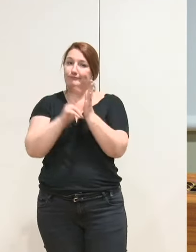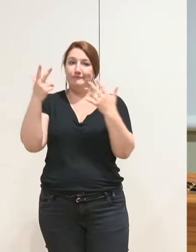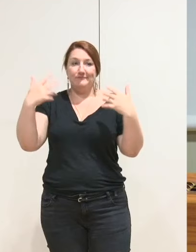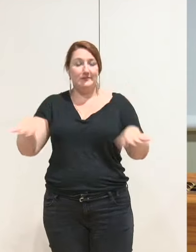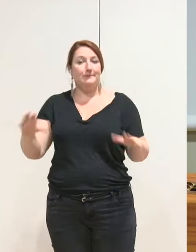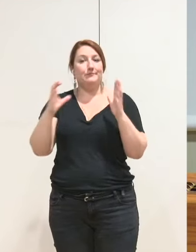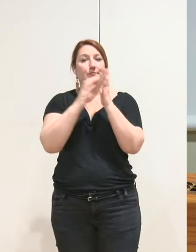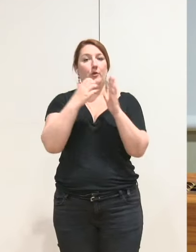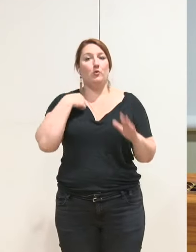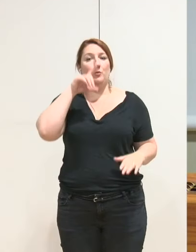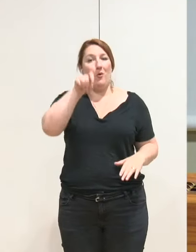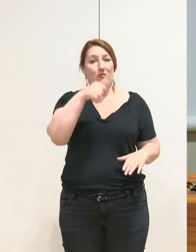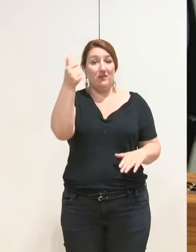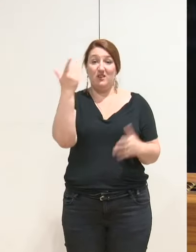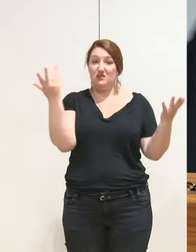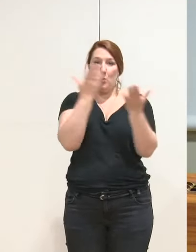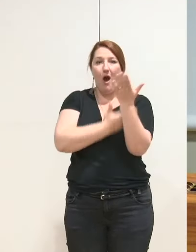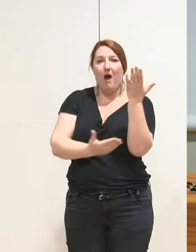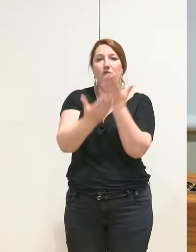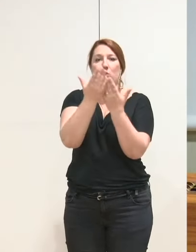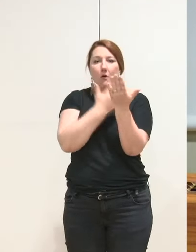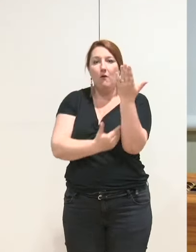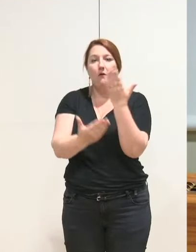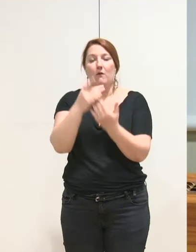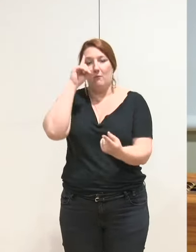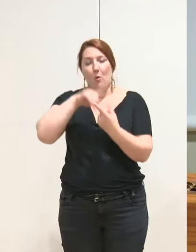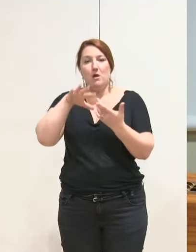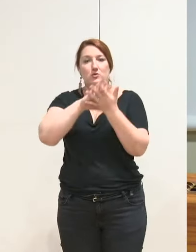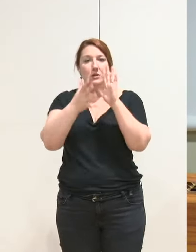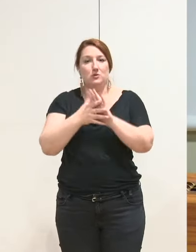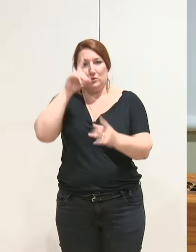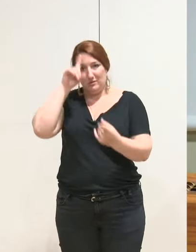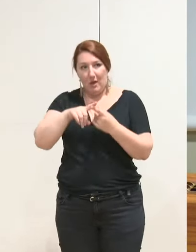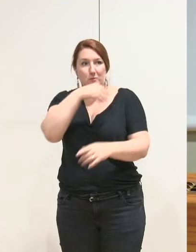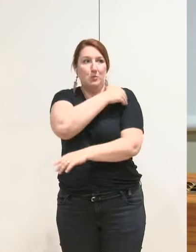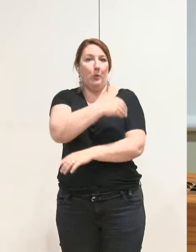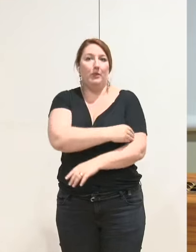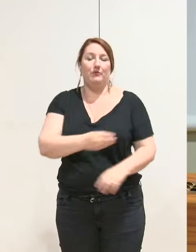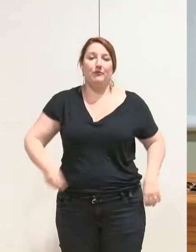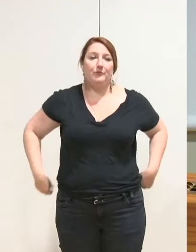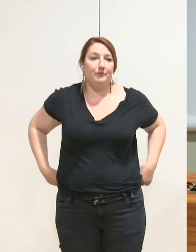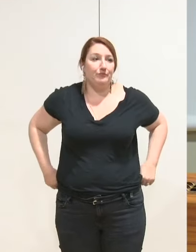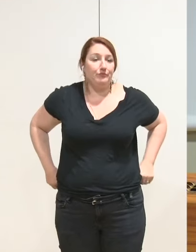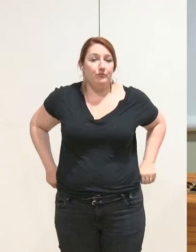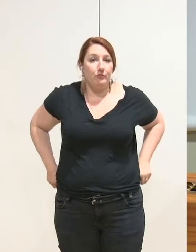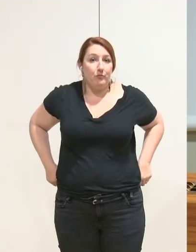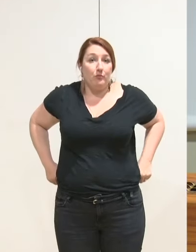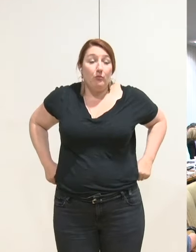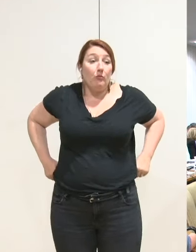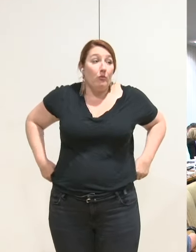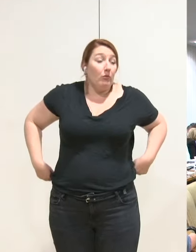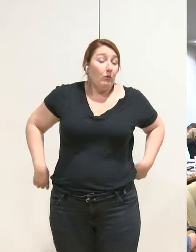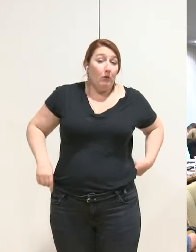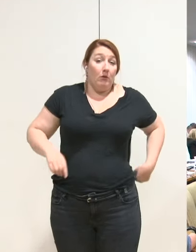c'est des avenants euh dans les pour les associations du secteur sportif y a-t-il des questions